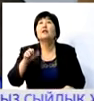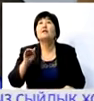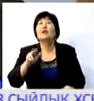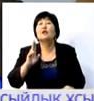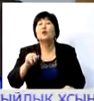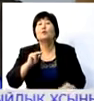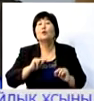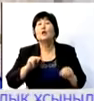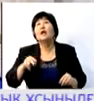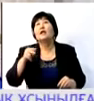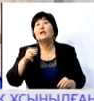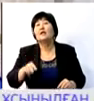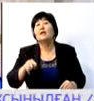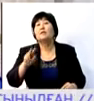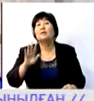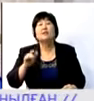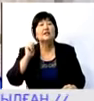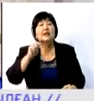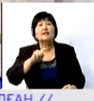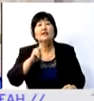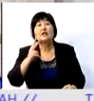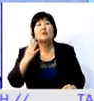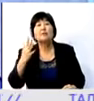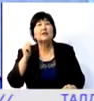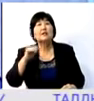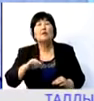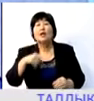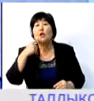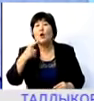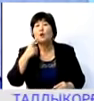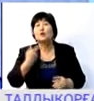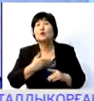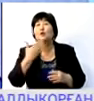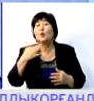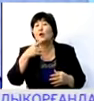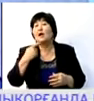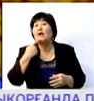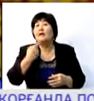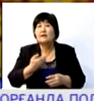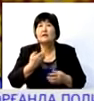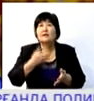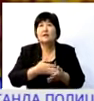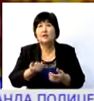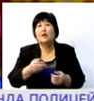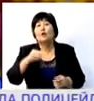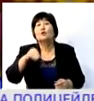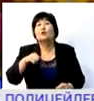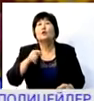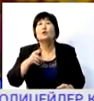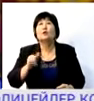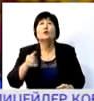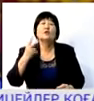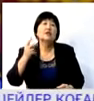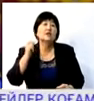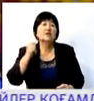істейді. Ол 2005 жас аралығындағы балалар арасында сөйлеу дағдыларының бұзылуы соңғы уақытта жиі кездесетінін айтады. Тұтығы көбінесе 2 жасар